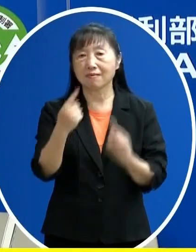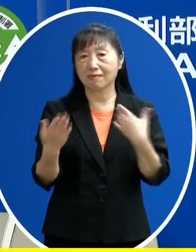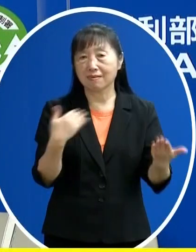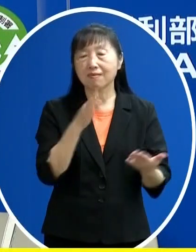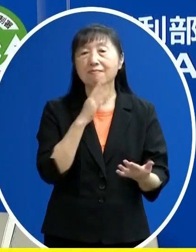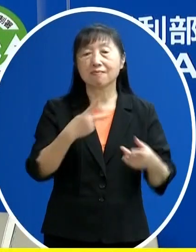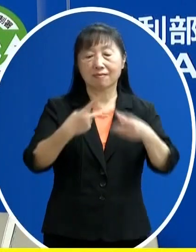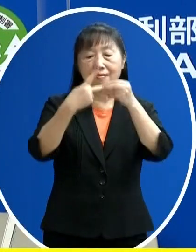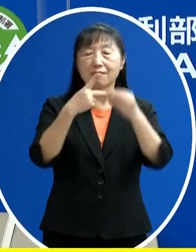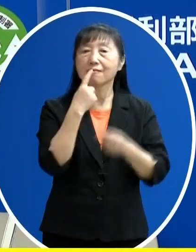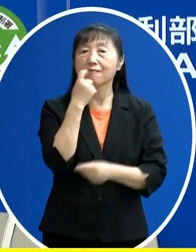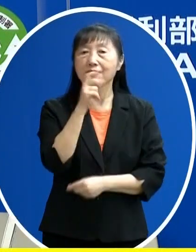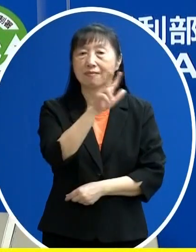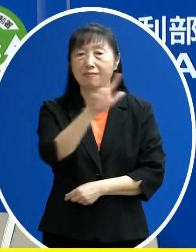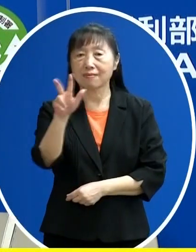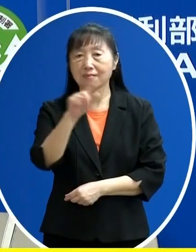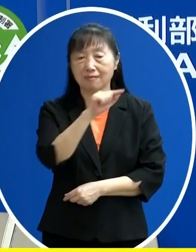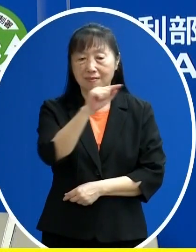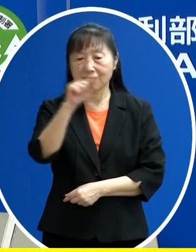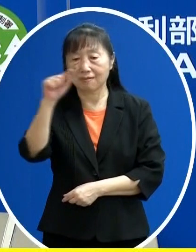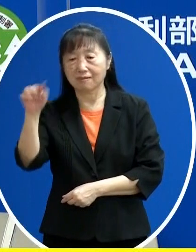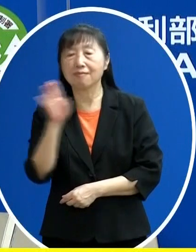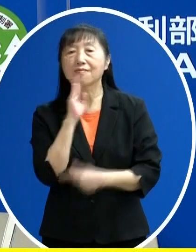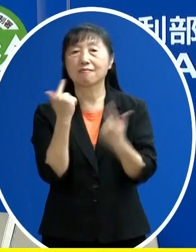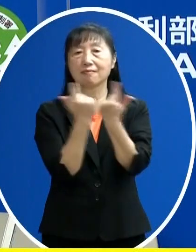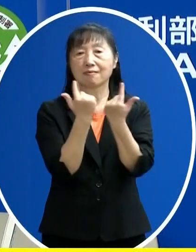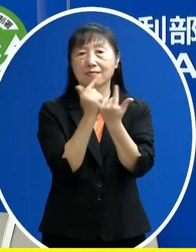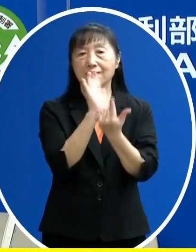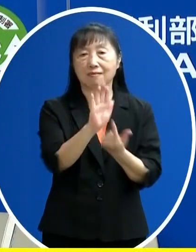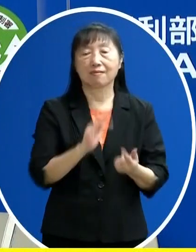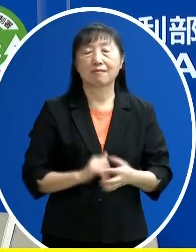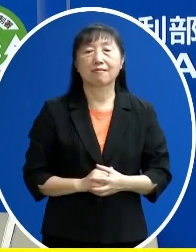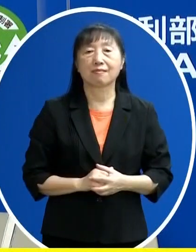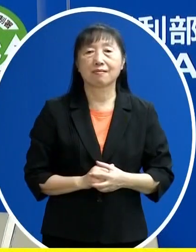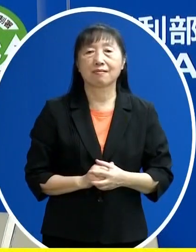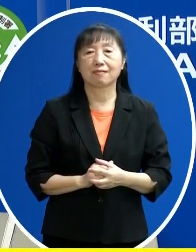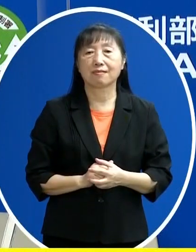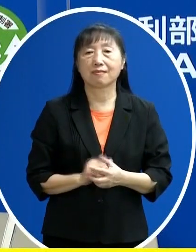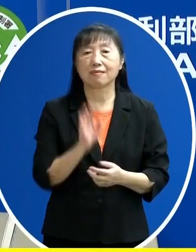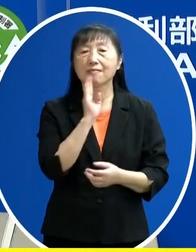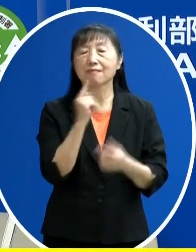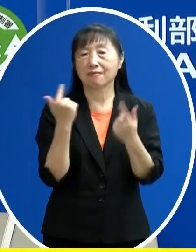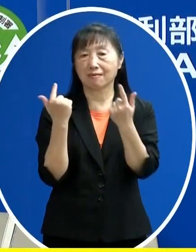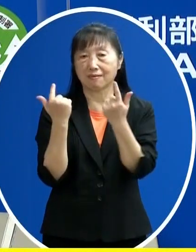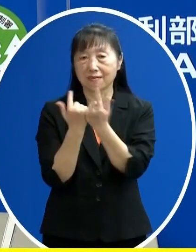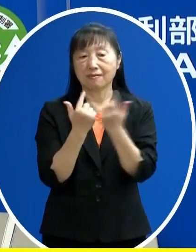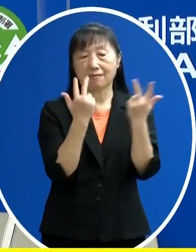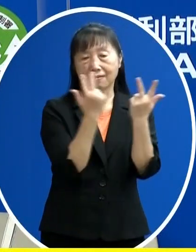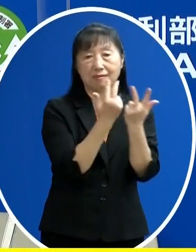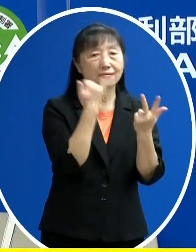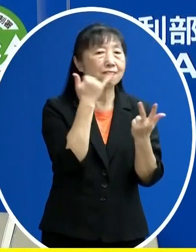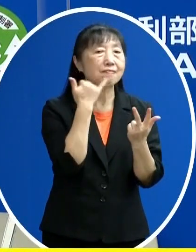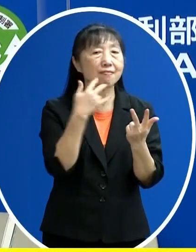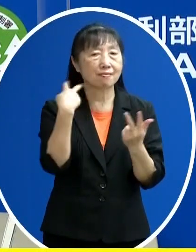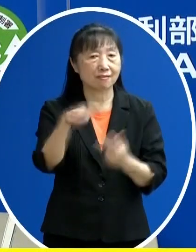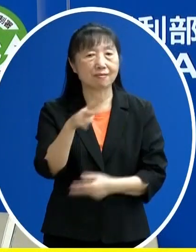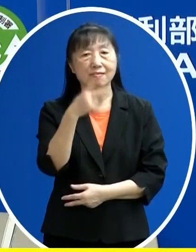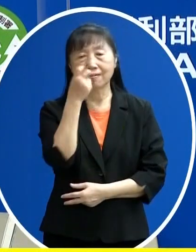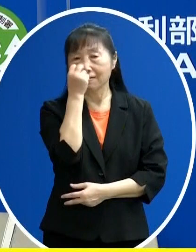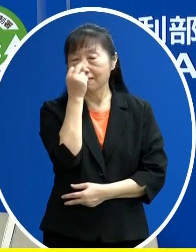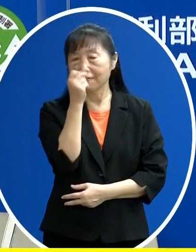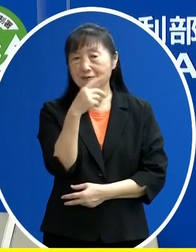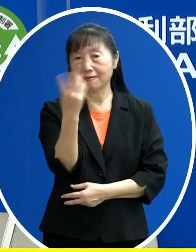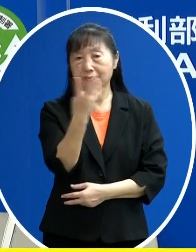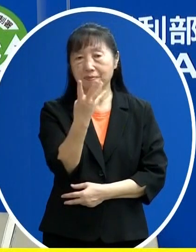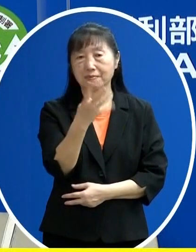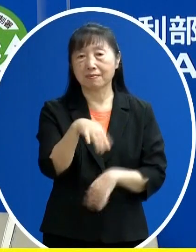二条线绿色的这条线哦，这个是台北区的部分哦，就是我们主要是我们北北基加上宜兰哦这个部分呢，那